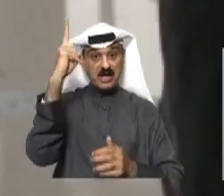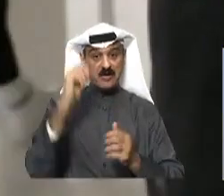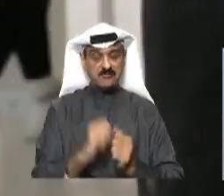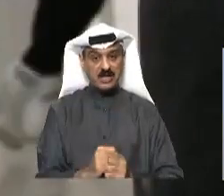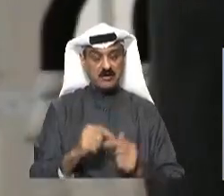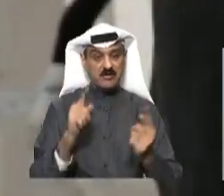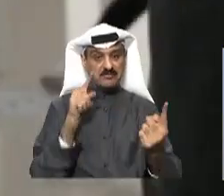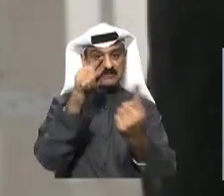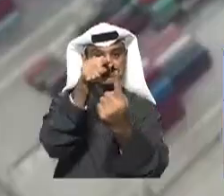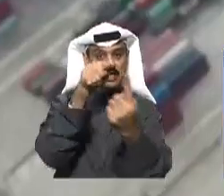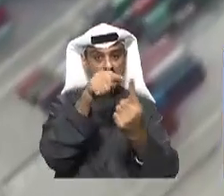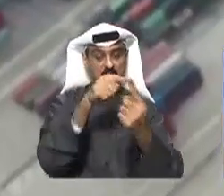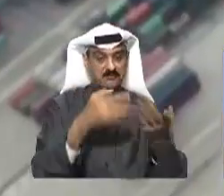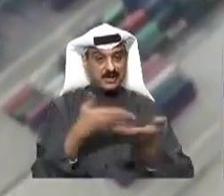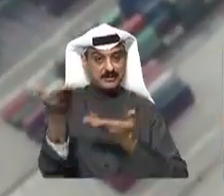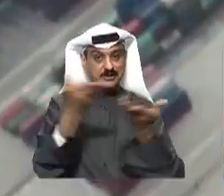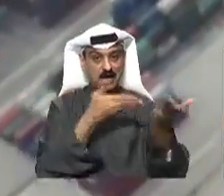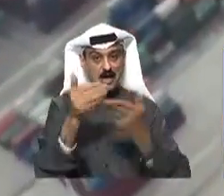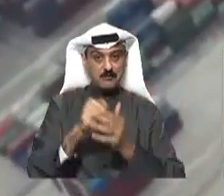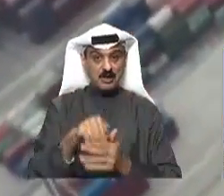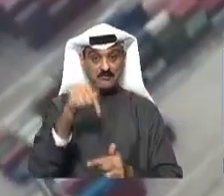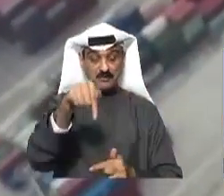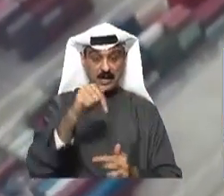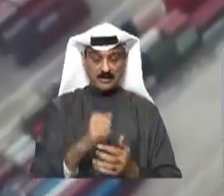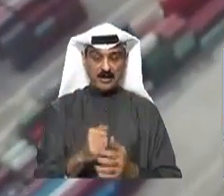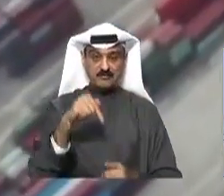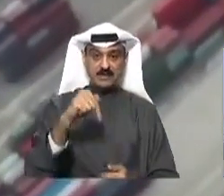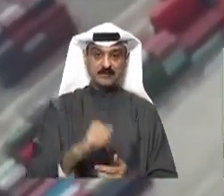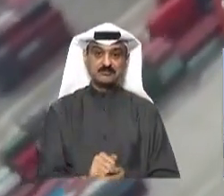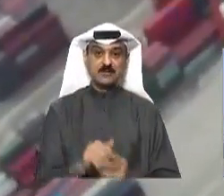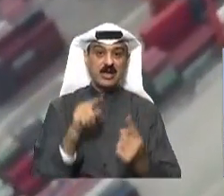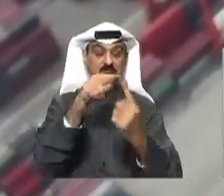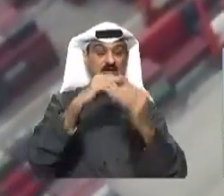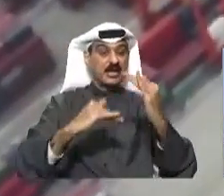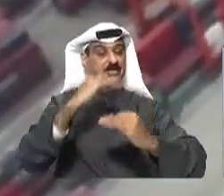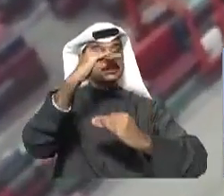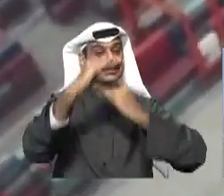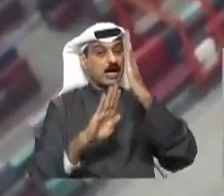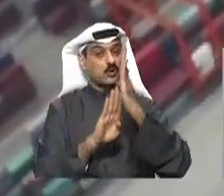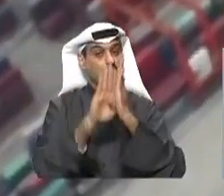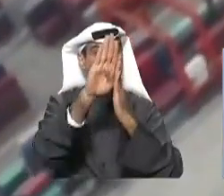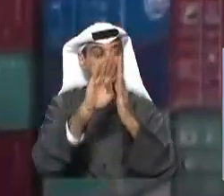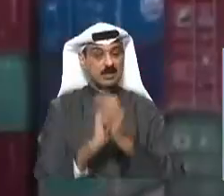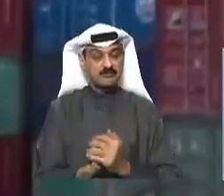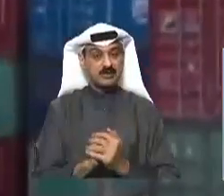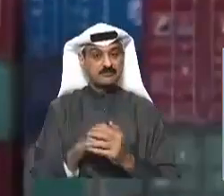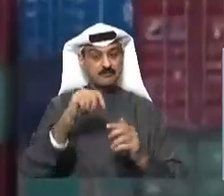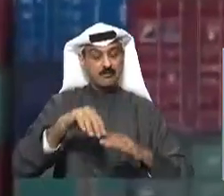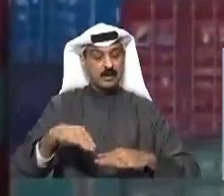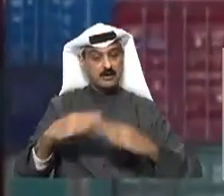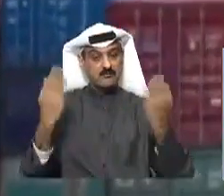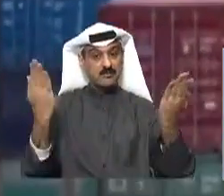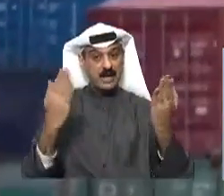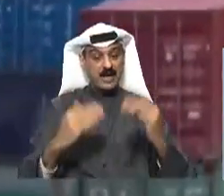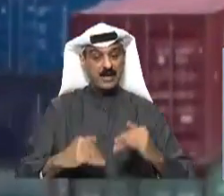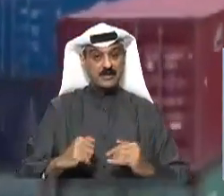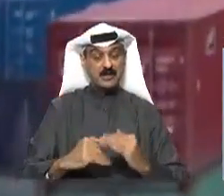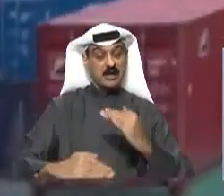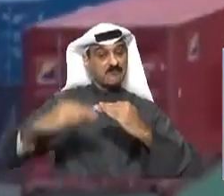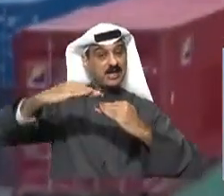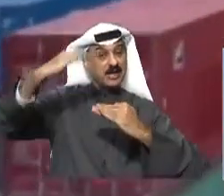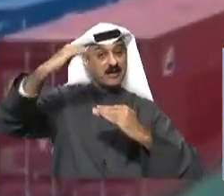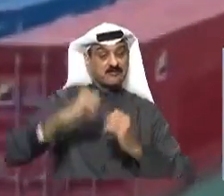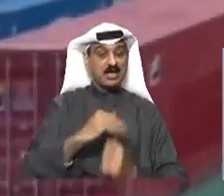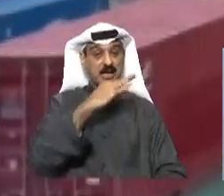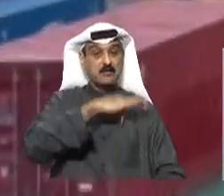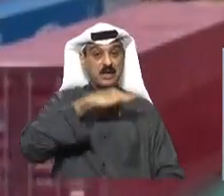أن تتعامل مع الواقع بشكل فاعل لتحقيق الازدهار المنشود والانتقال إلى آفاق أرحب، بما يخدم